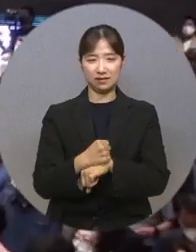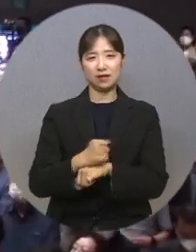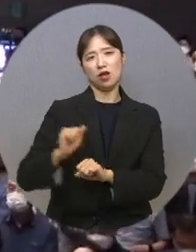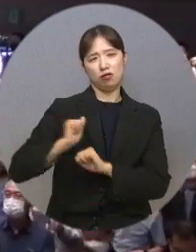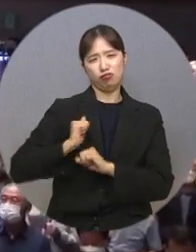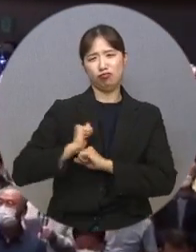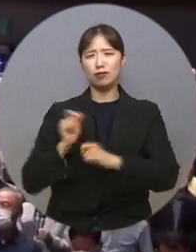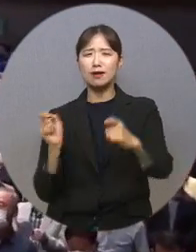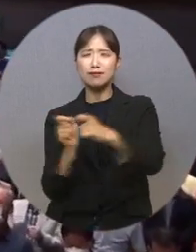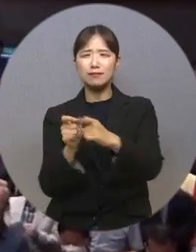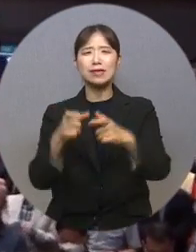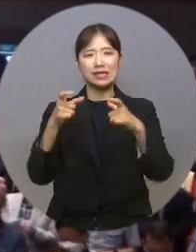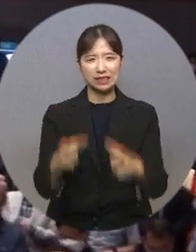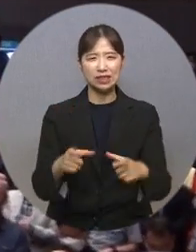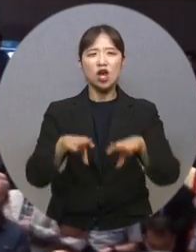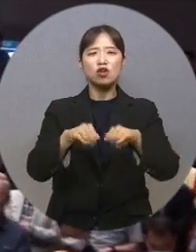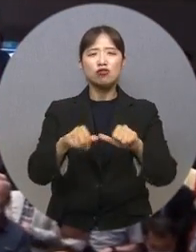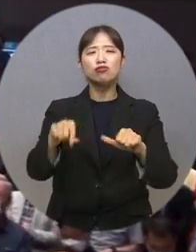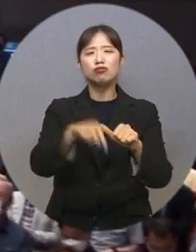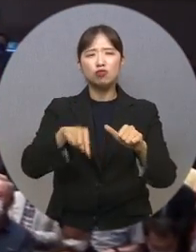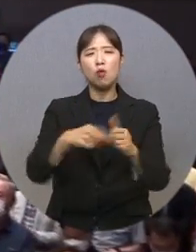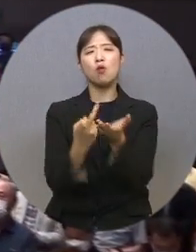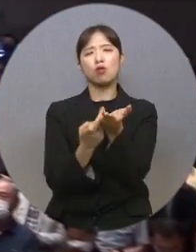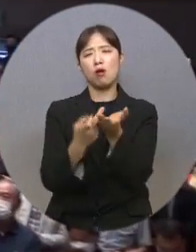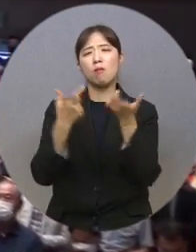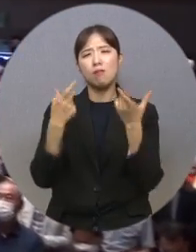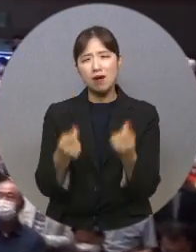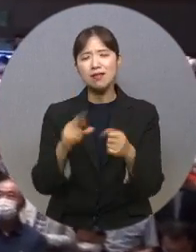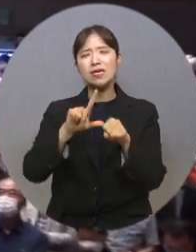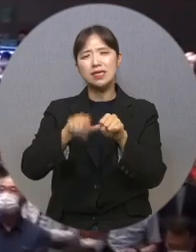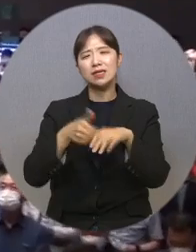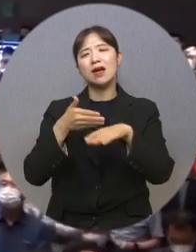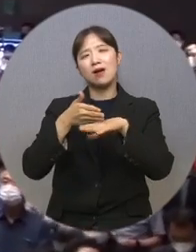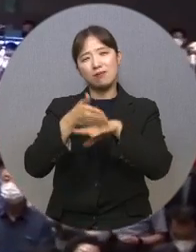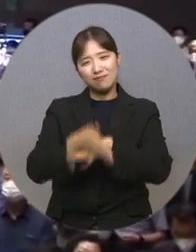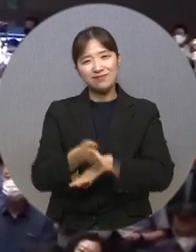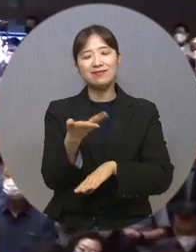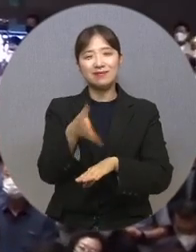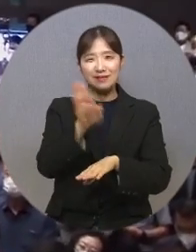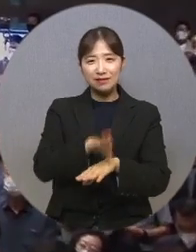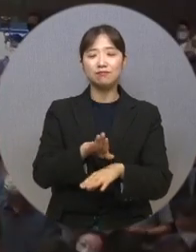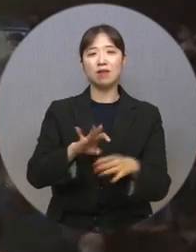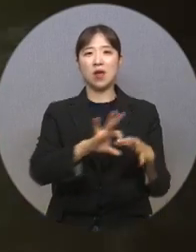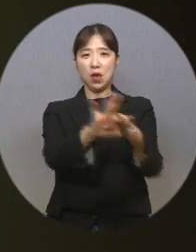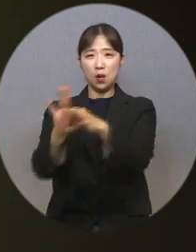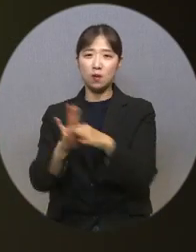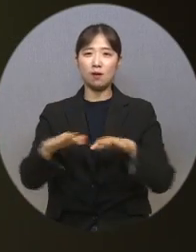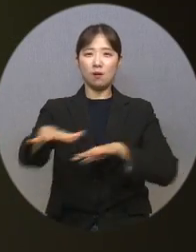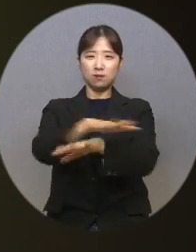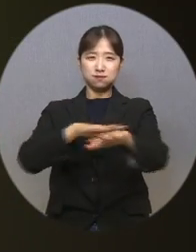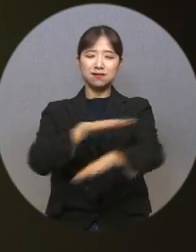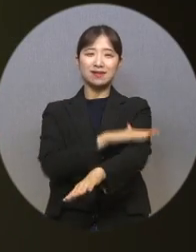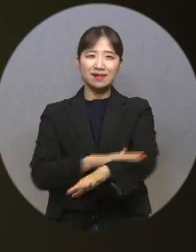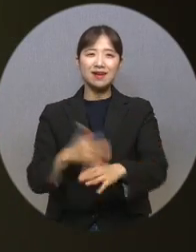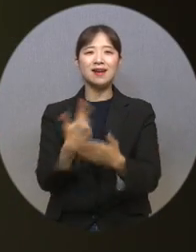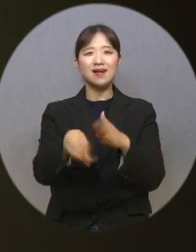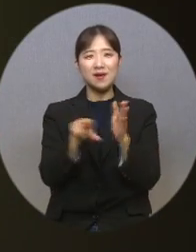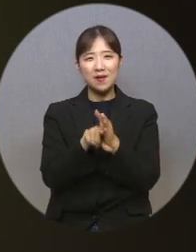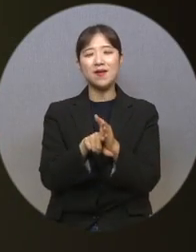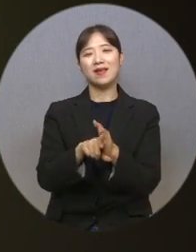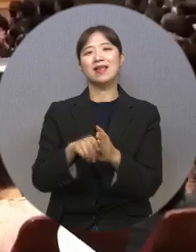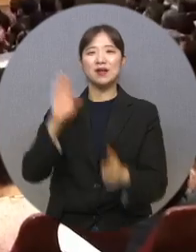지역으로 육지 속 섬처럼 더디게 가는 연천에 사통팔달의 비전을 담은 연천호가 예스 연천을